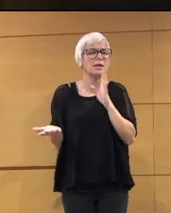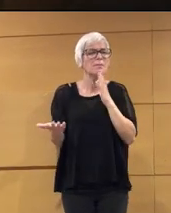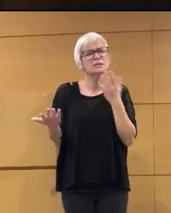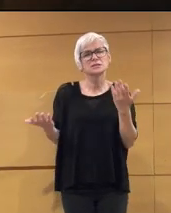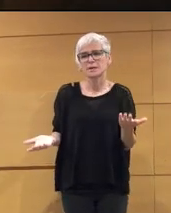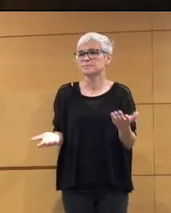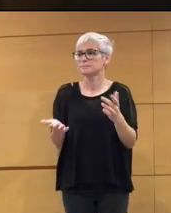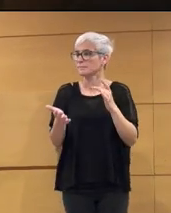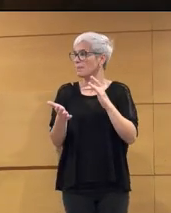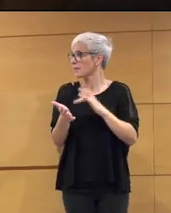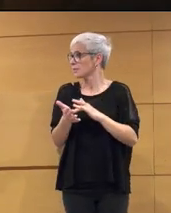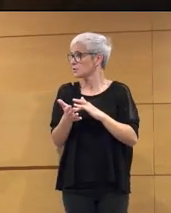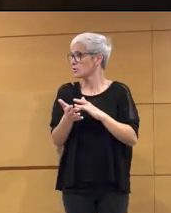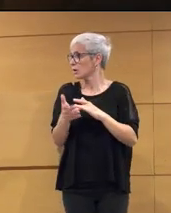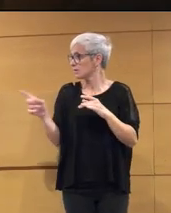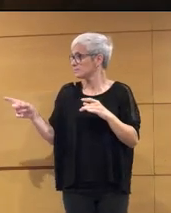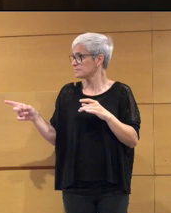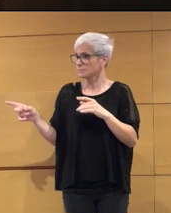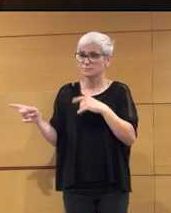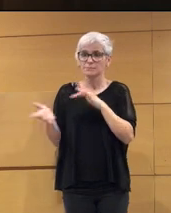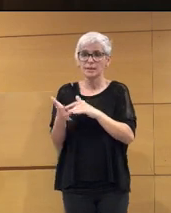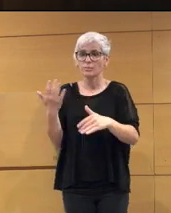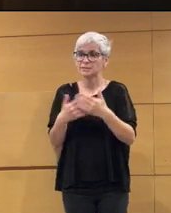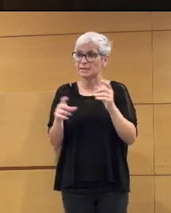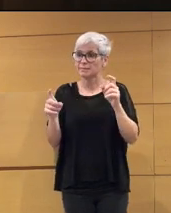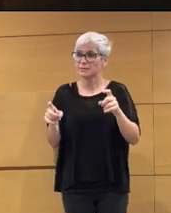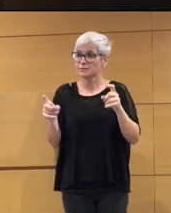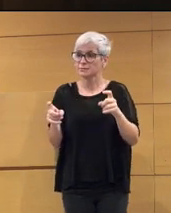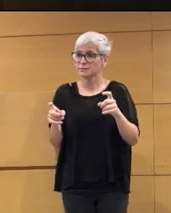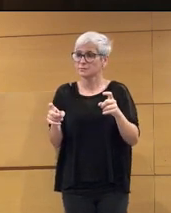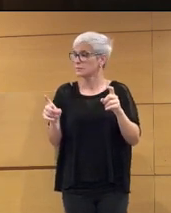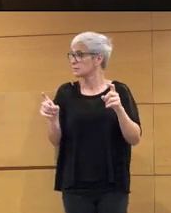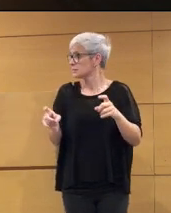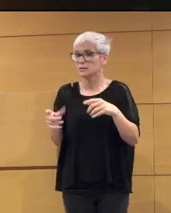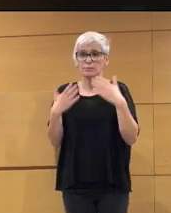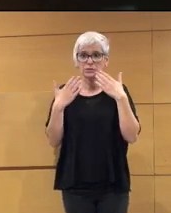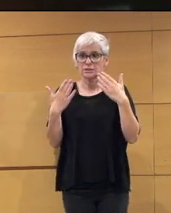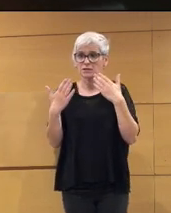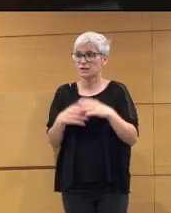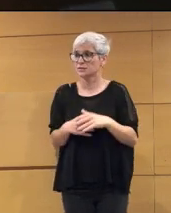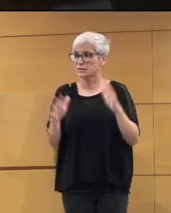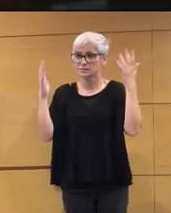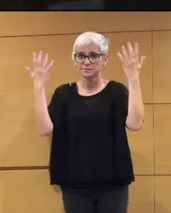Crec que ara donem pas a la pausa i moltes gràcies.